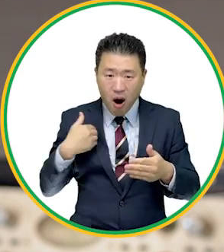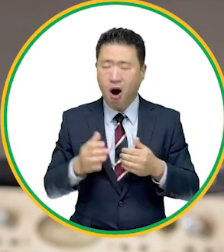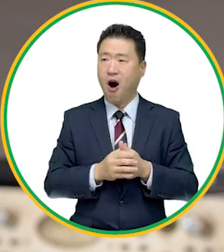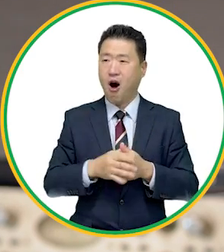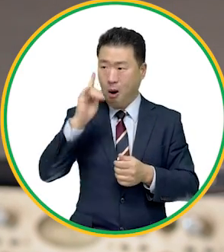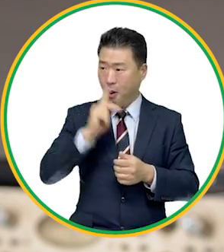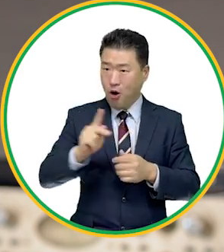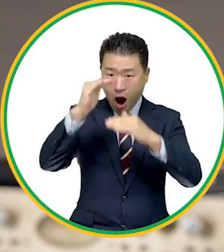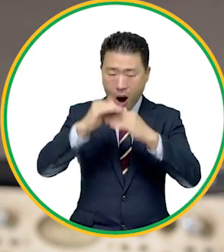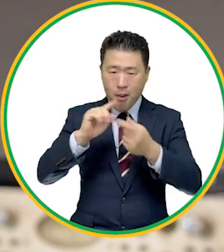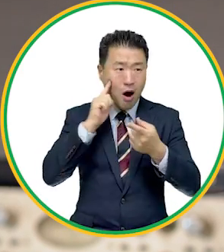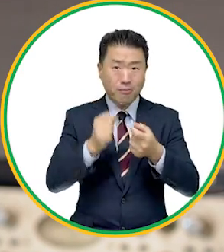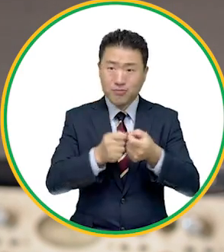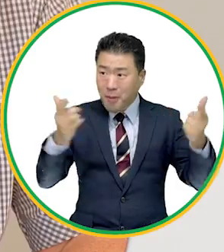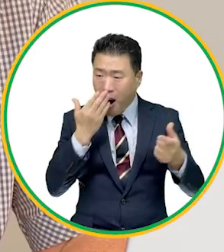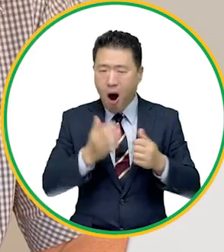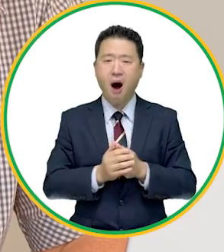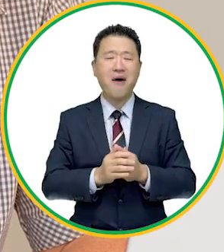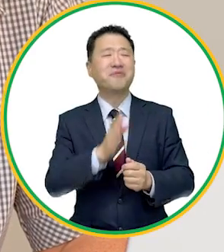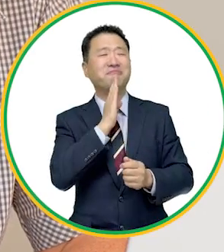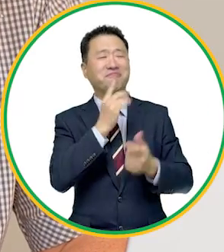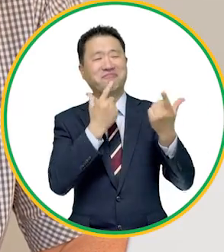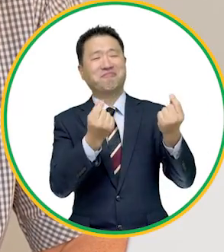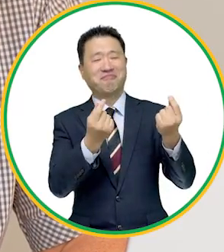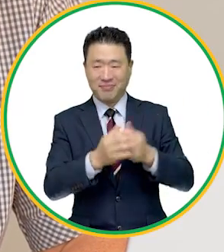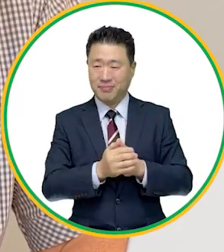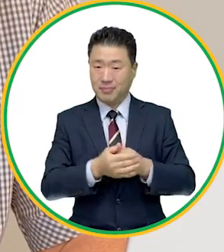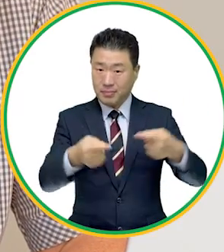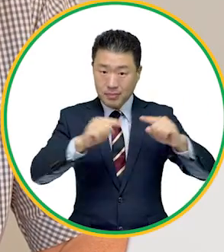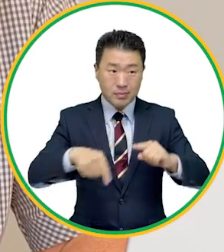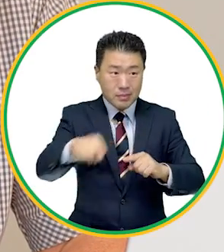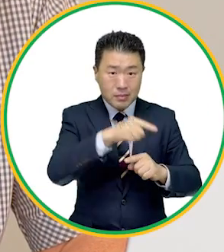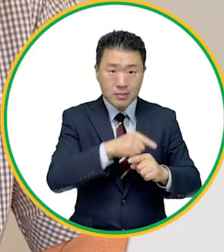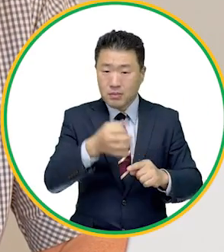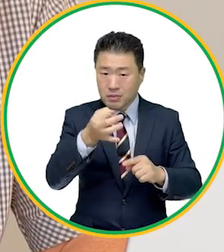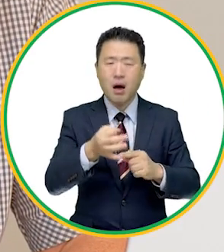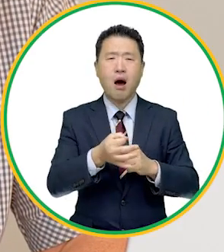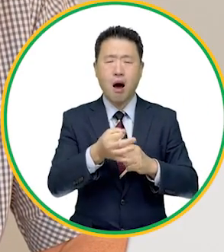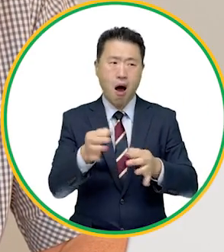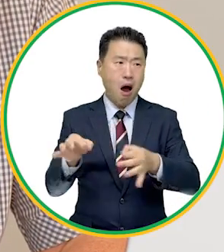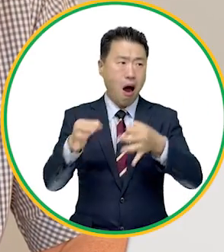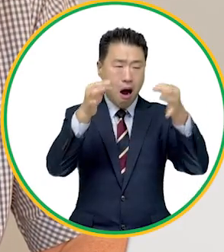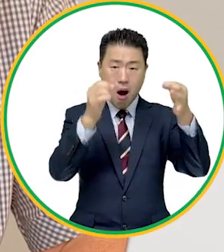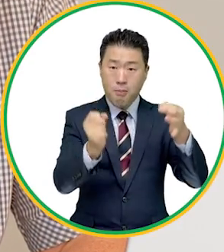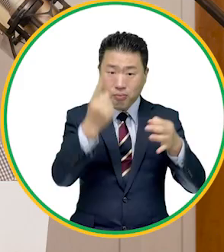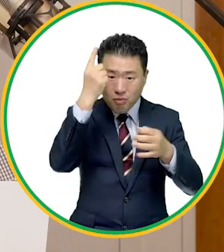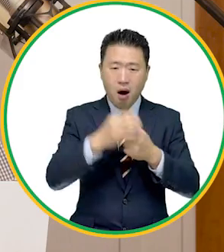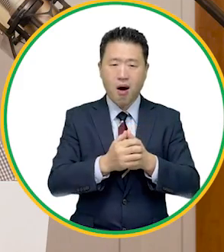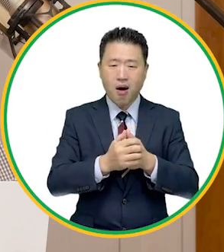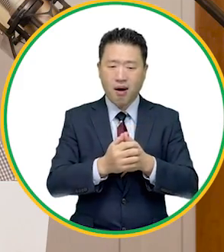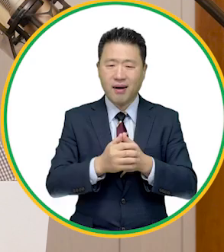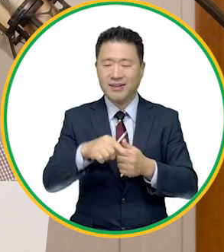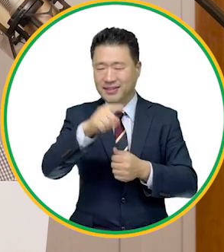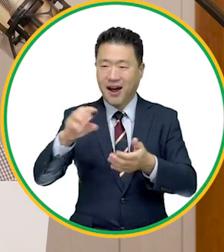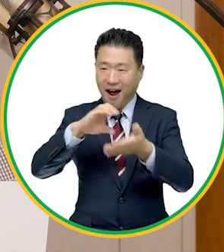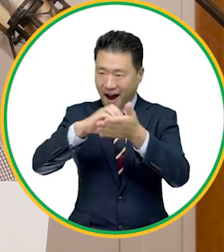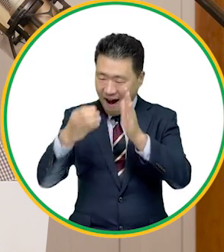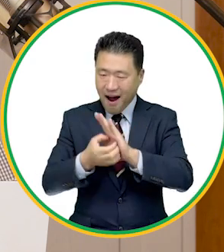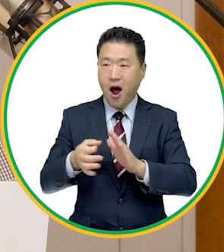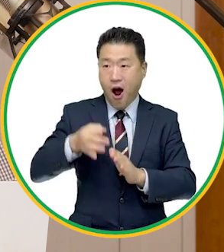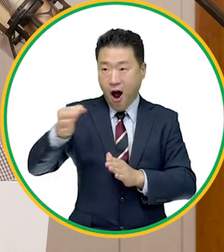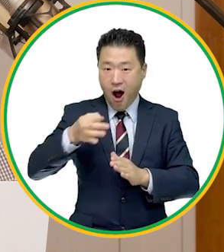총 대출 한도도 증가하게 되겠네요. 예, 맞습니다. 가입 대상 주택 가격이 상향됨에 따라 주택 가격